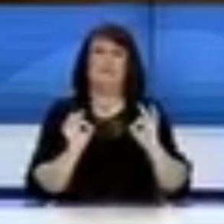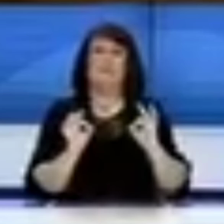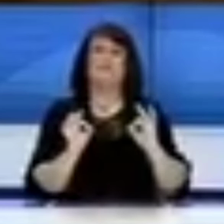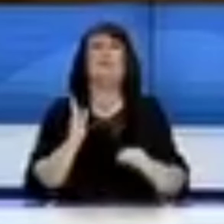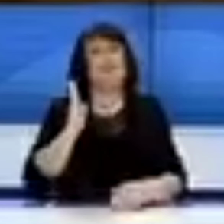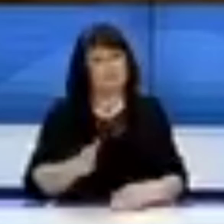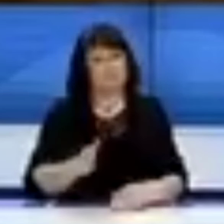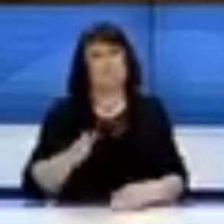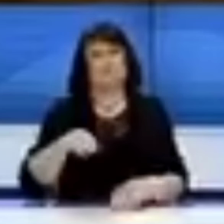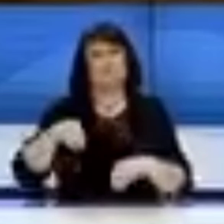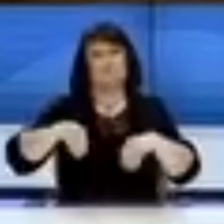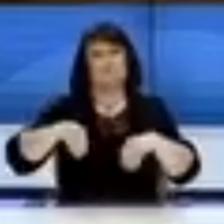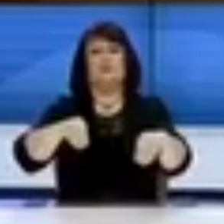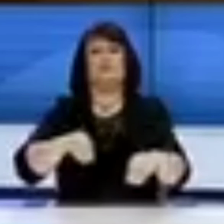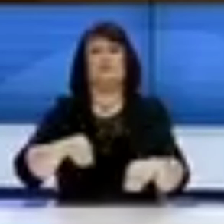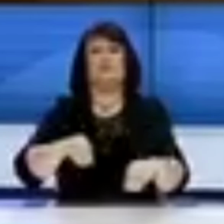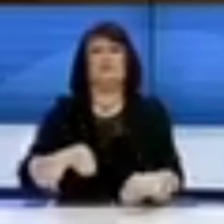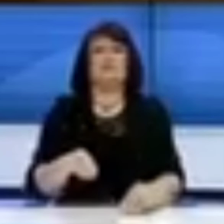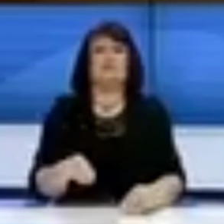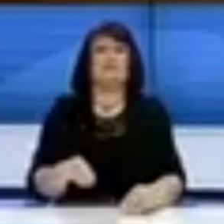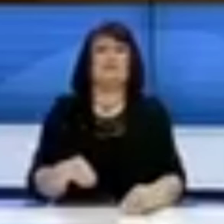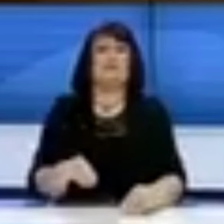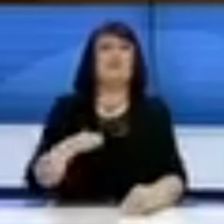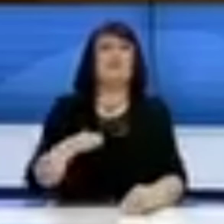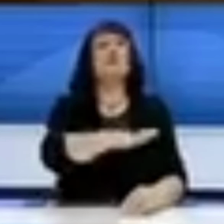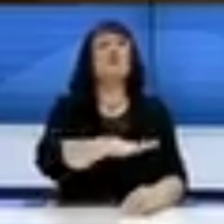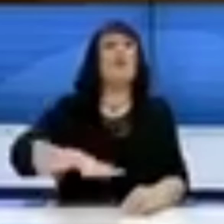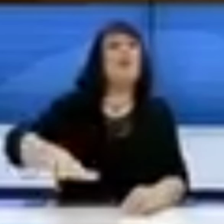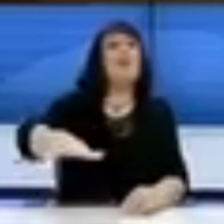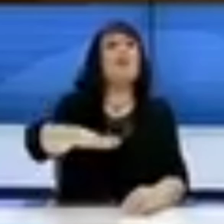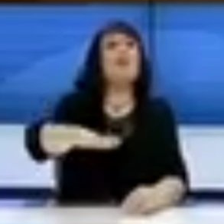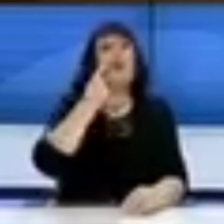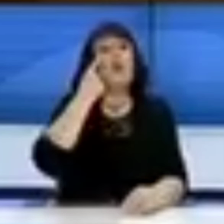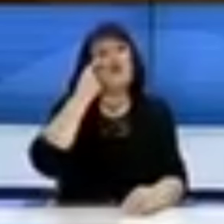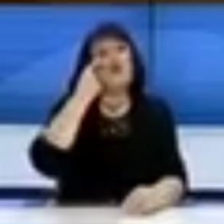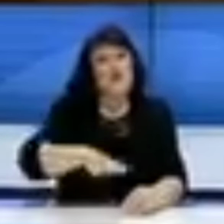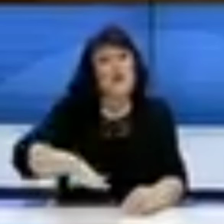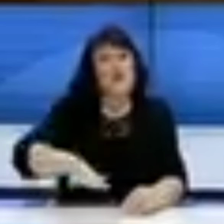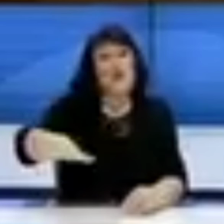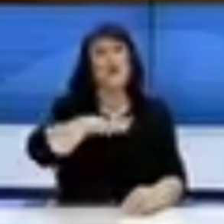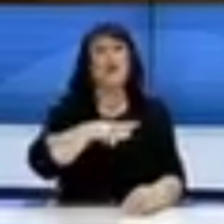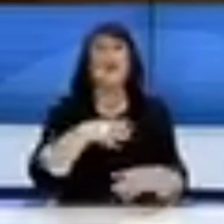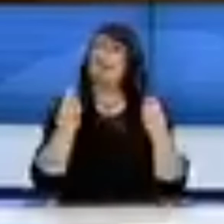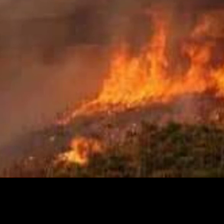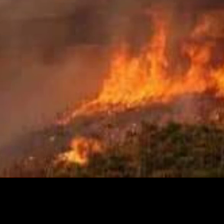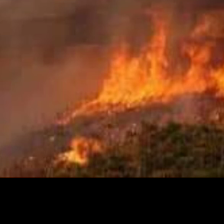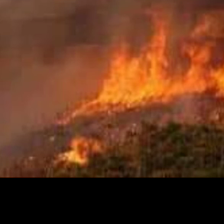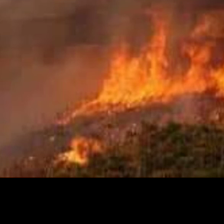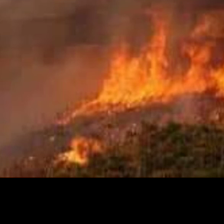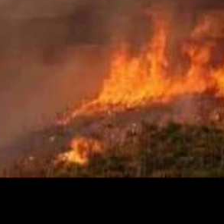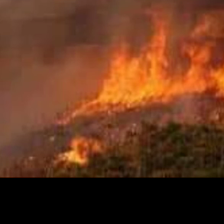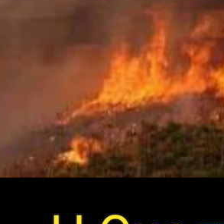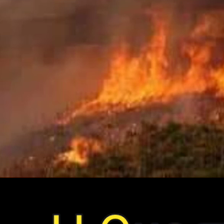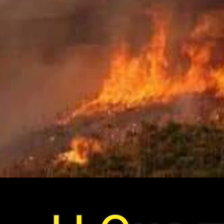ότι μπορούν να τοποθετηθούν χωρίς να διαταράξουμε με τόσο μεγάλη ένταση άλλες δραστηριότητες.